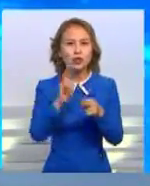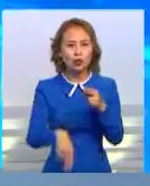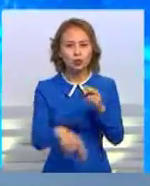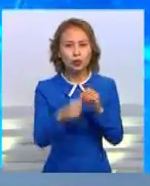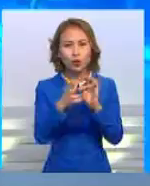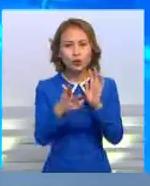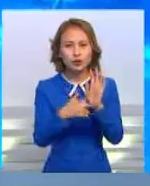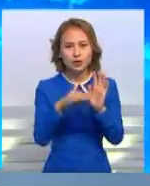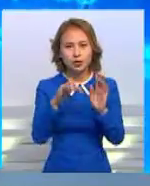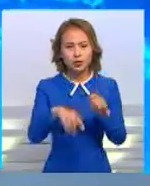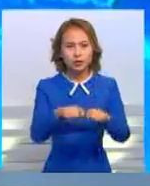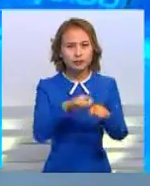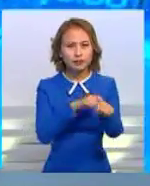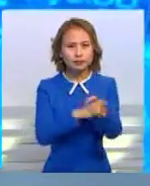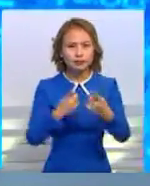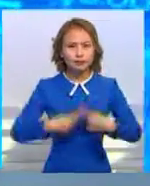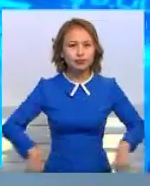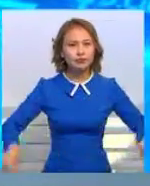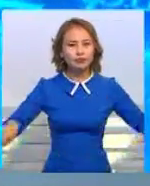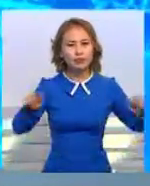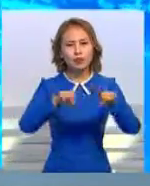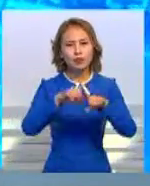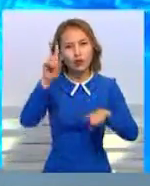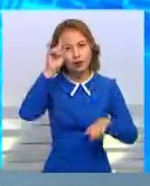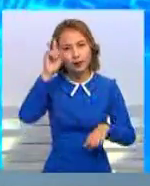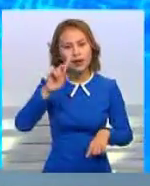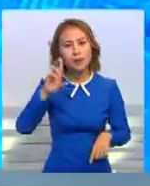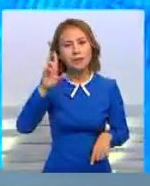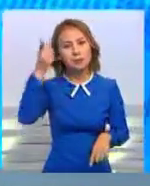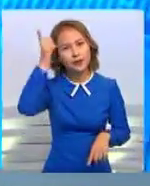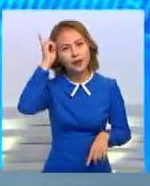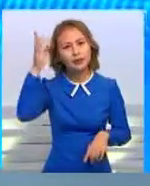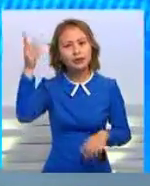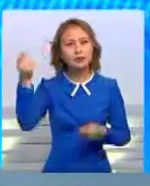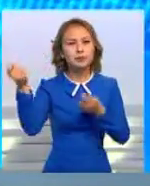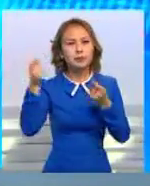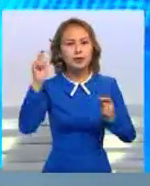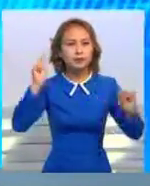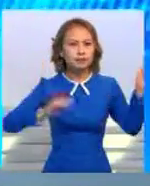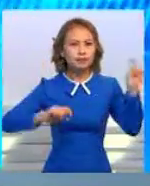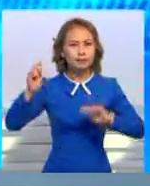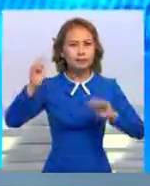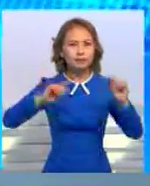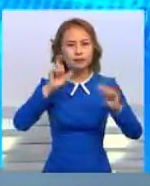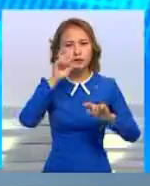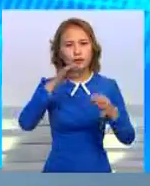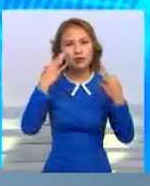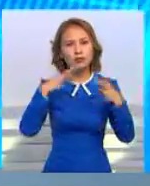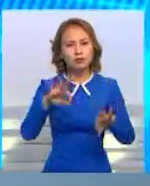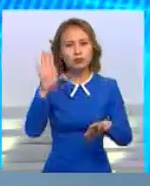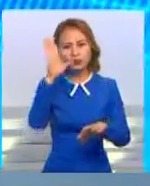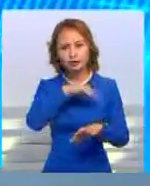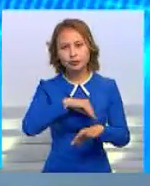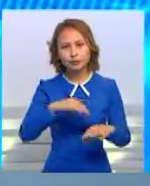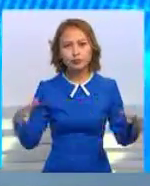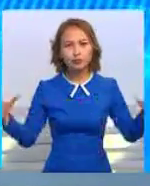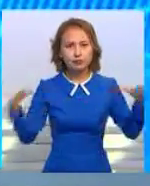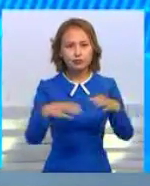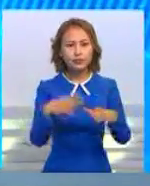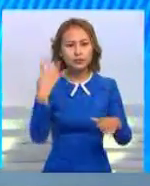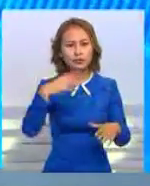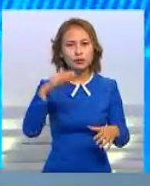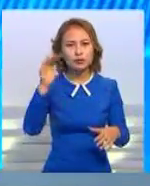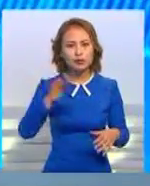оның аумағы 18 мың шаршы шақырымды құрайды екен. Оған Израиль, Бельгия сияқты мемлекеттер емін-еркін сиып кетеді. Сынақ